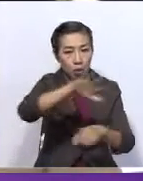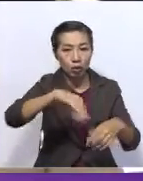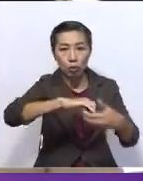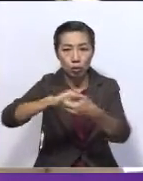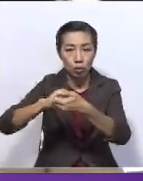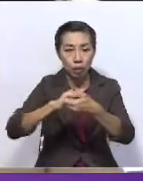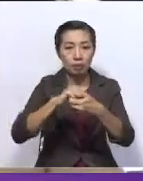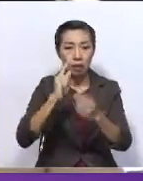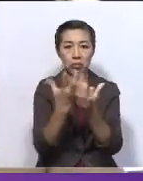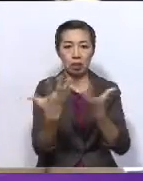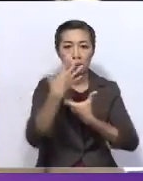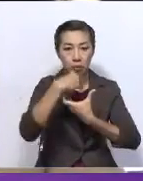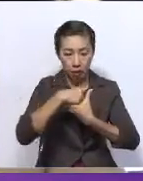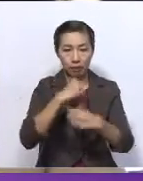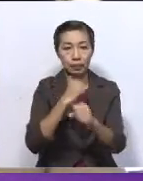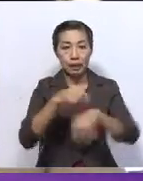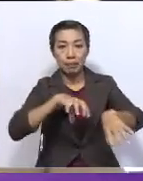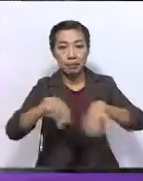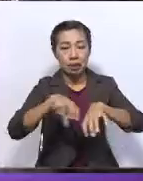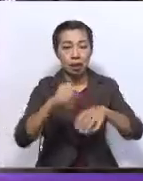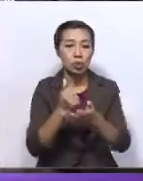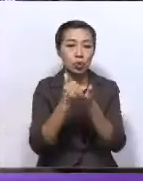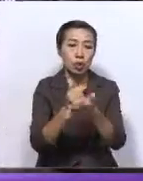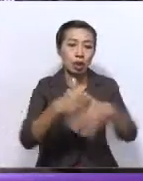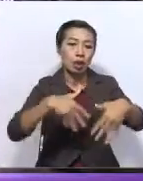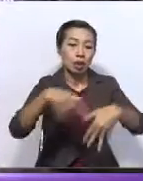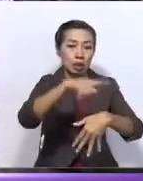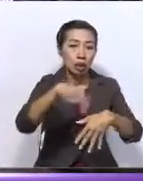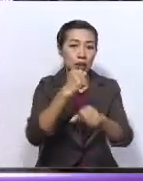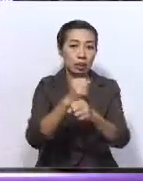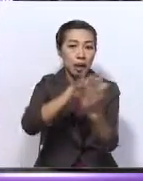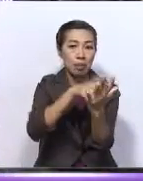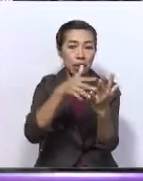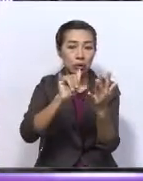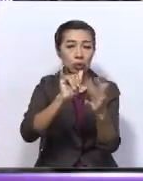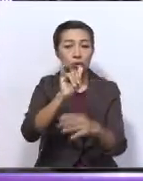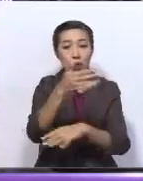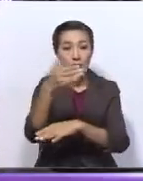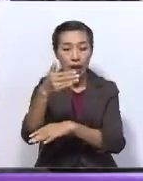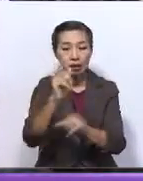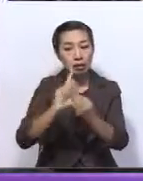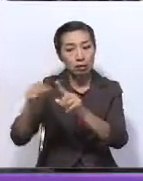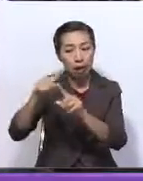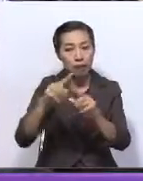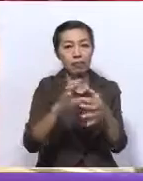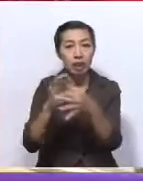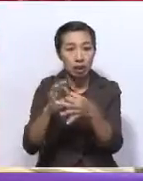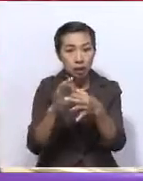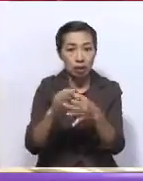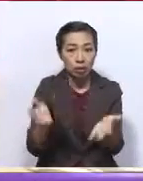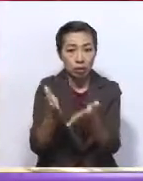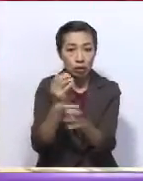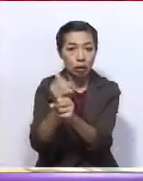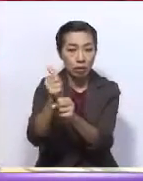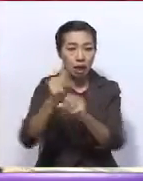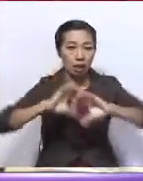ของหลักธรรมาภิบาลเพื่อมุ่งที่จะเอื้อประโยชน์ต่อการดำเนินการของยุทธศาสตร์ชาติด้านอื่นๆนะคะตลอดถึงการบริหารประเทศ